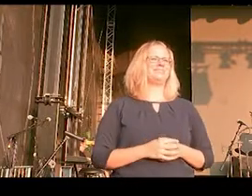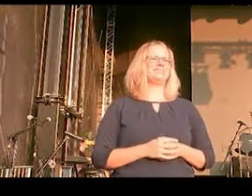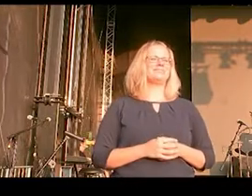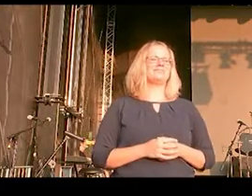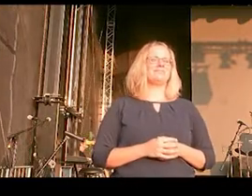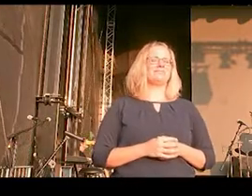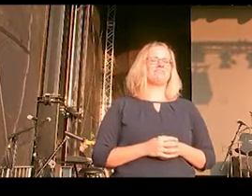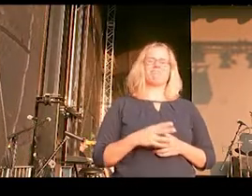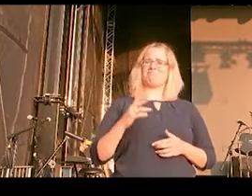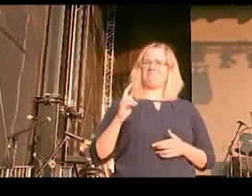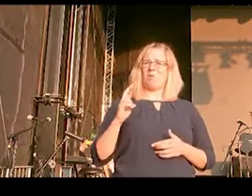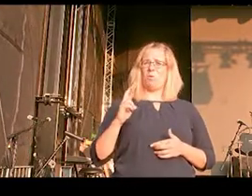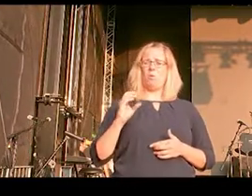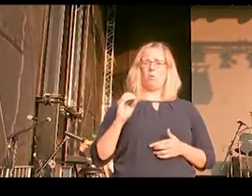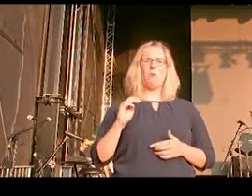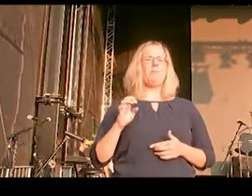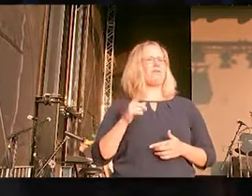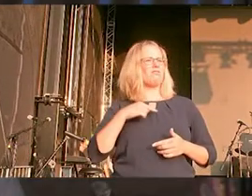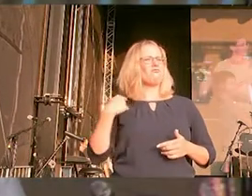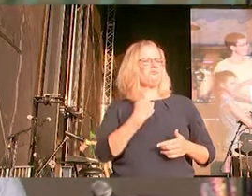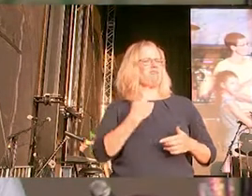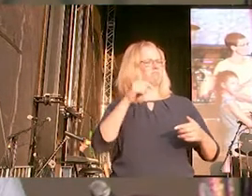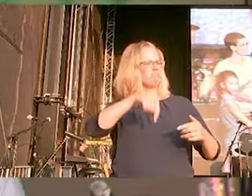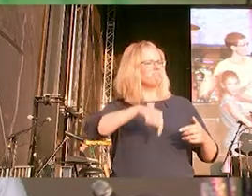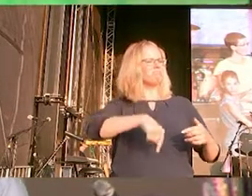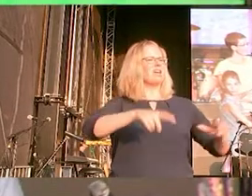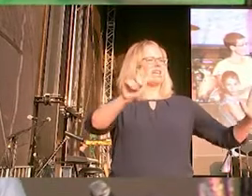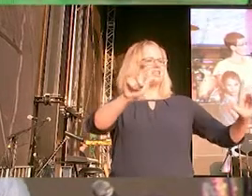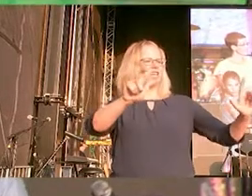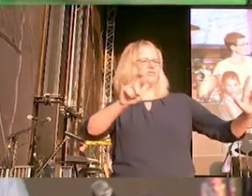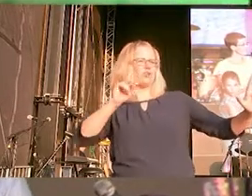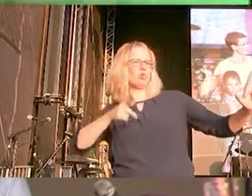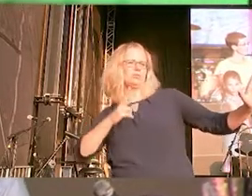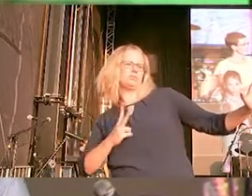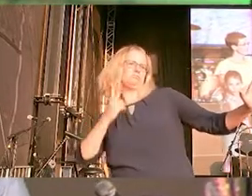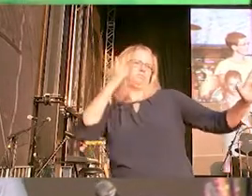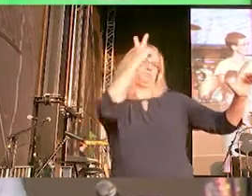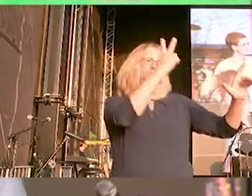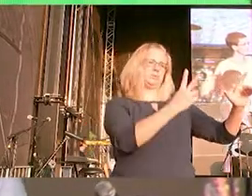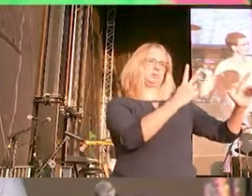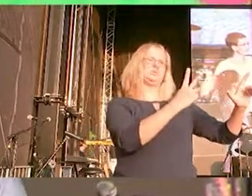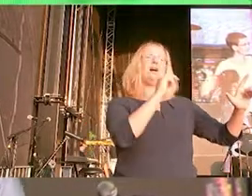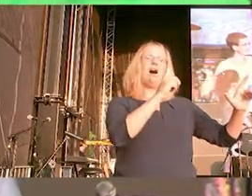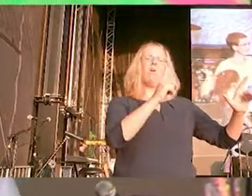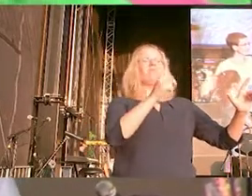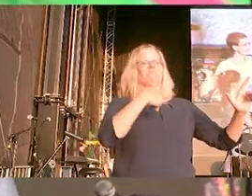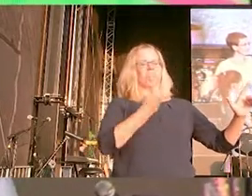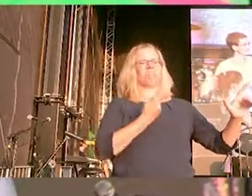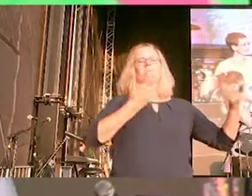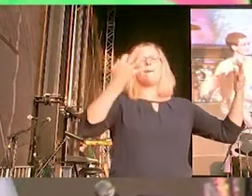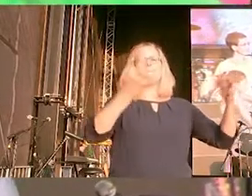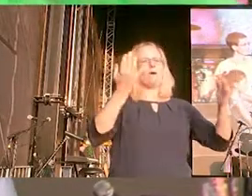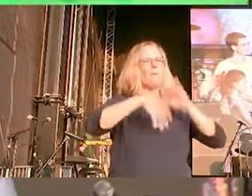Wir gehören in die Mitte in dieser Gesellschaft, aber leider, wir brauchen viel mehr Anerkennung.